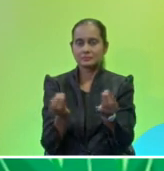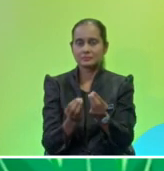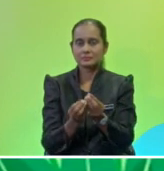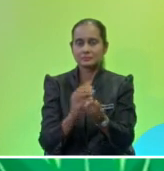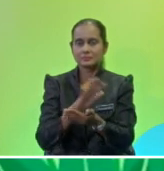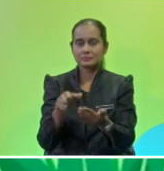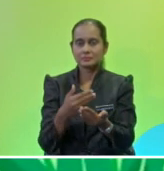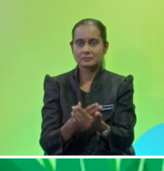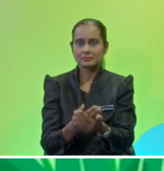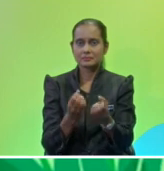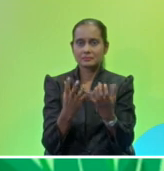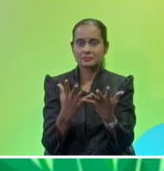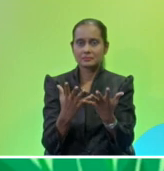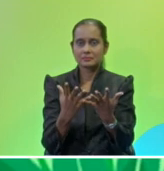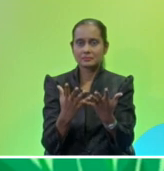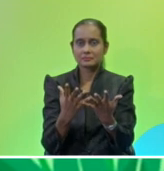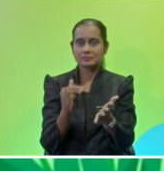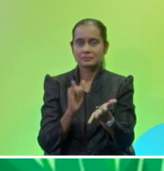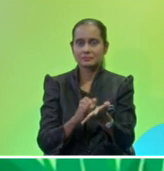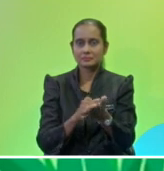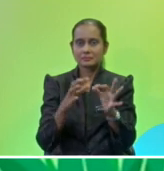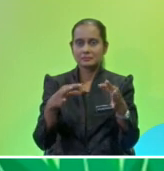Nah itulah dia ayat matematika